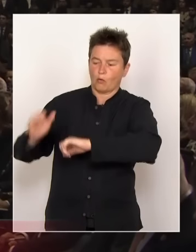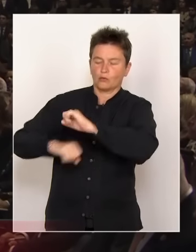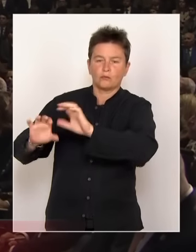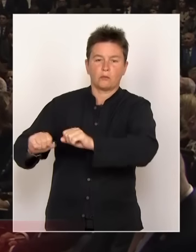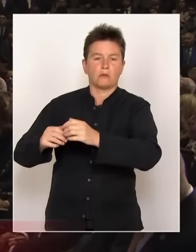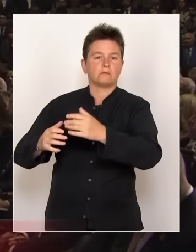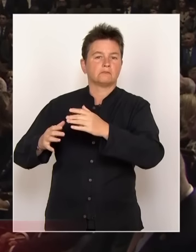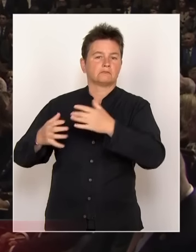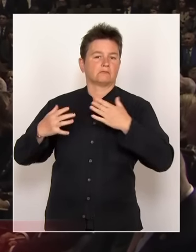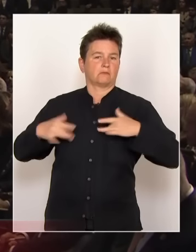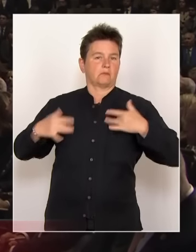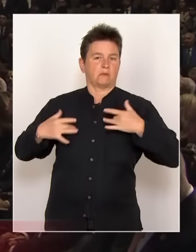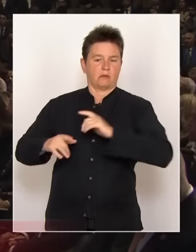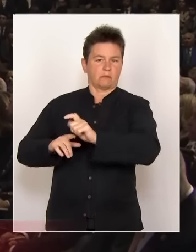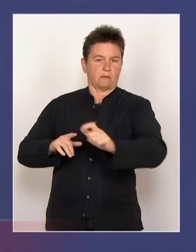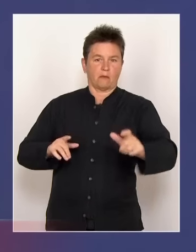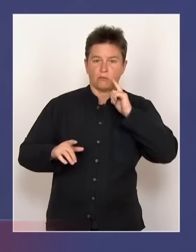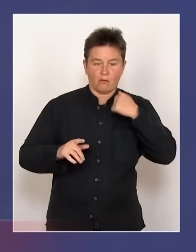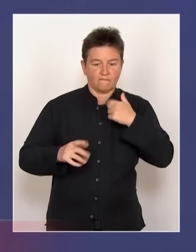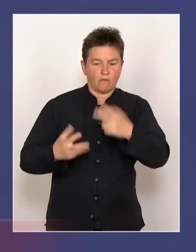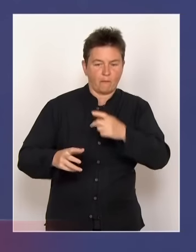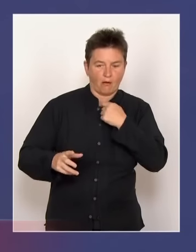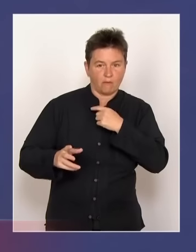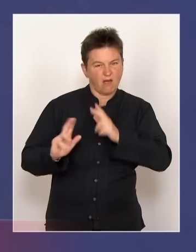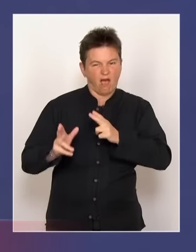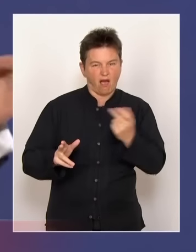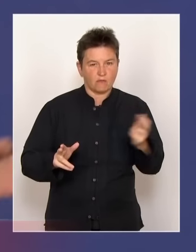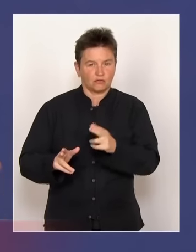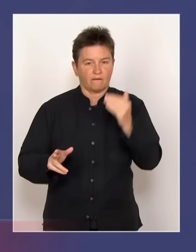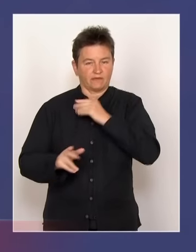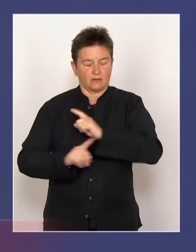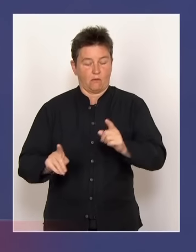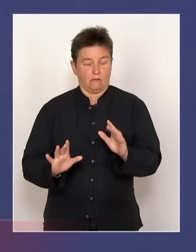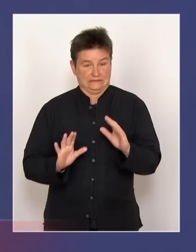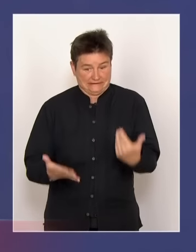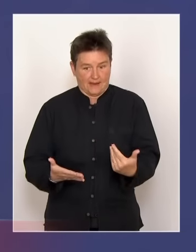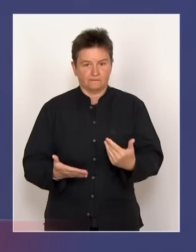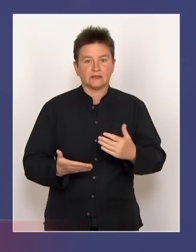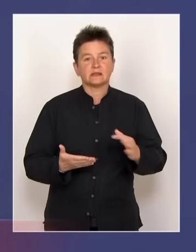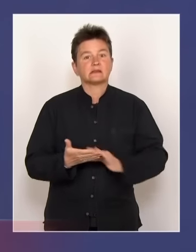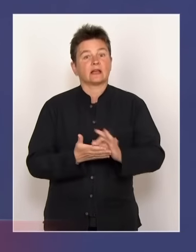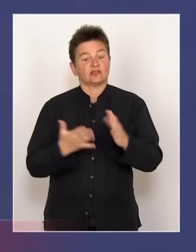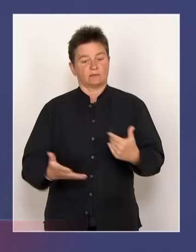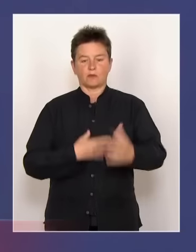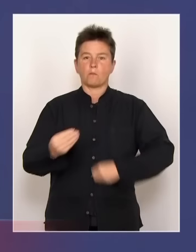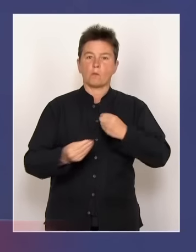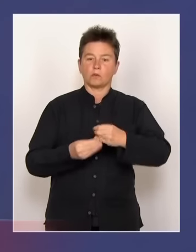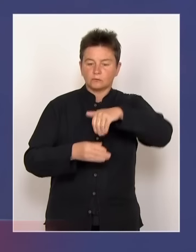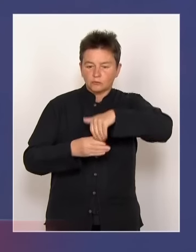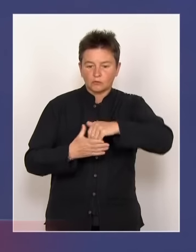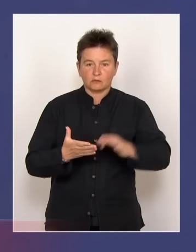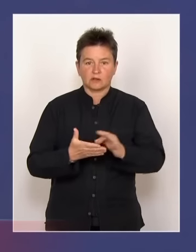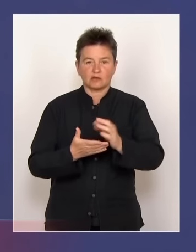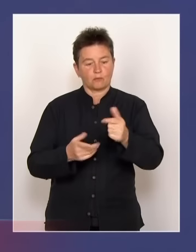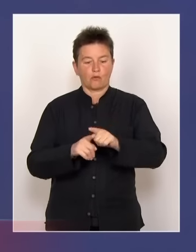nous ne voulions pas les voir se réarmer trop vite. Et, comme je le disais tout à'heure, tout ce qui est stratégique dans notre monde, nous l'avions un peu